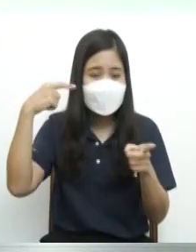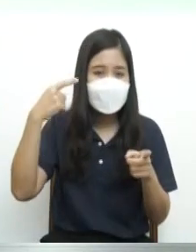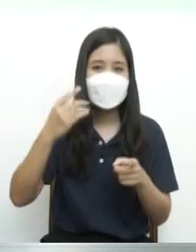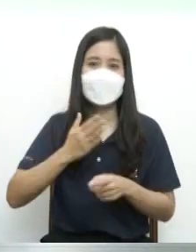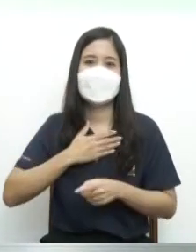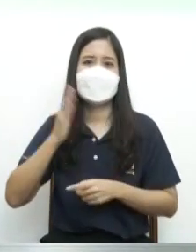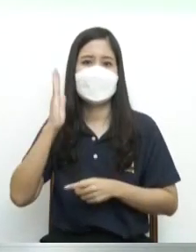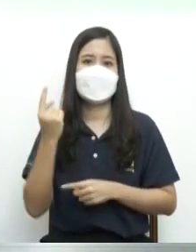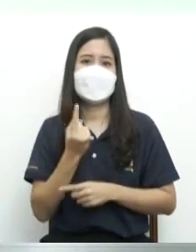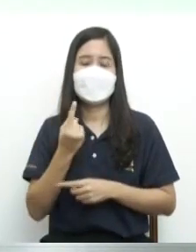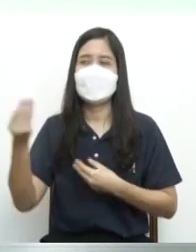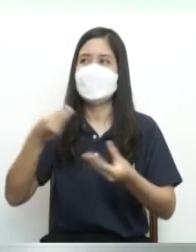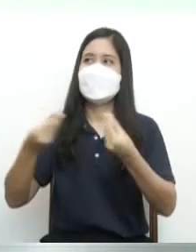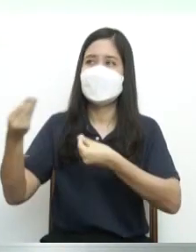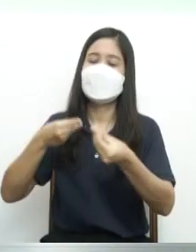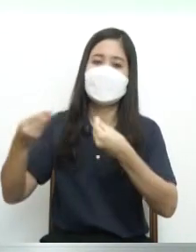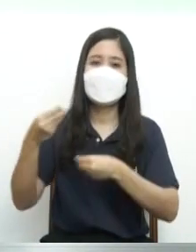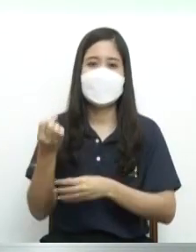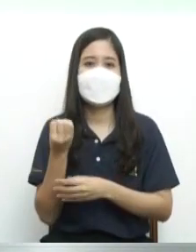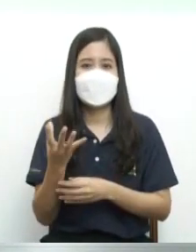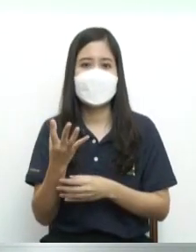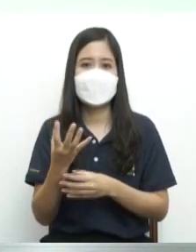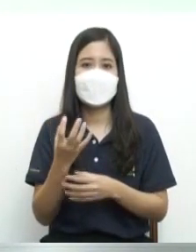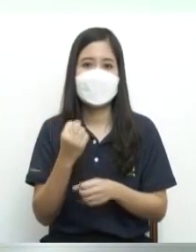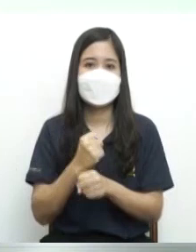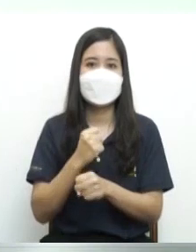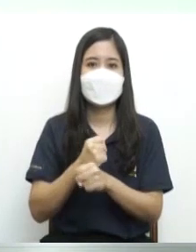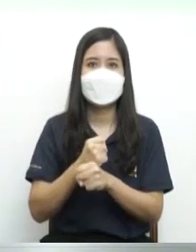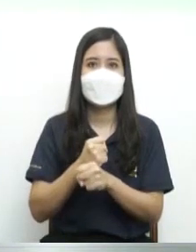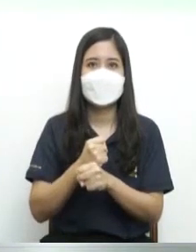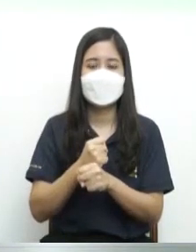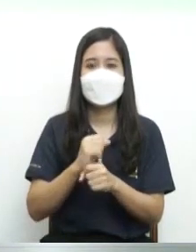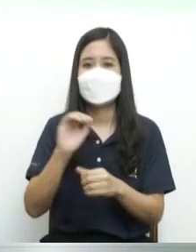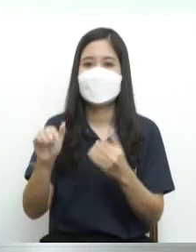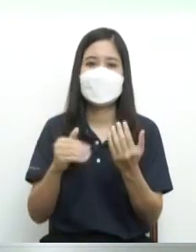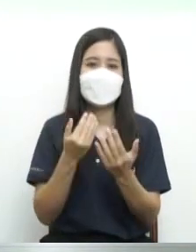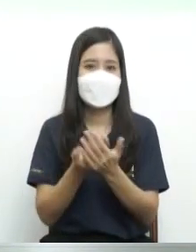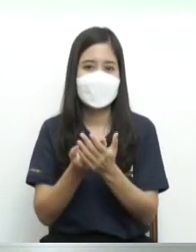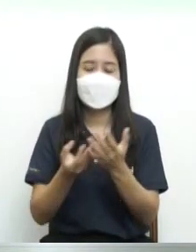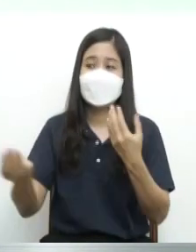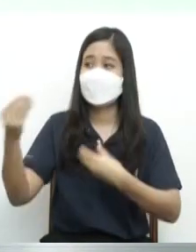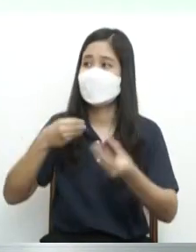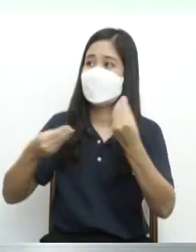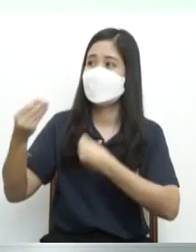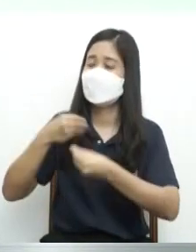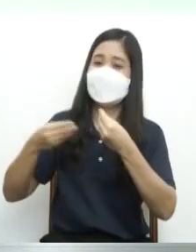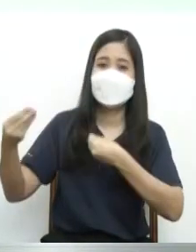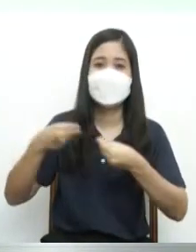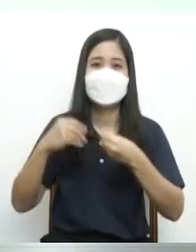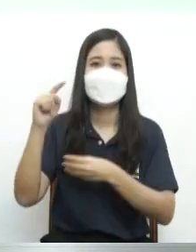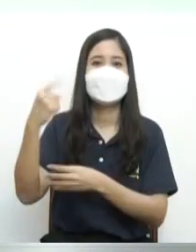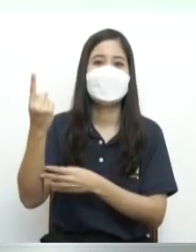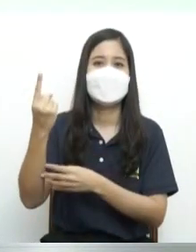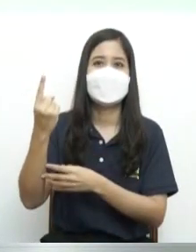20ปีนะครับผมอายุเพียง20ปีก็เลยทุกอย่างก็จะมารุมที่ผมเพราะพี่ๆเขาก็จะมาเอ